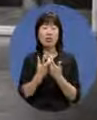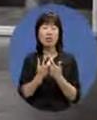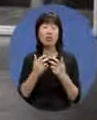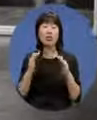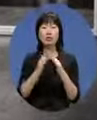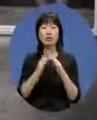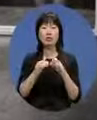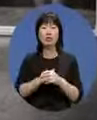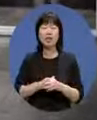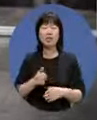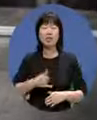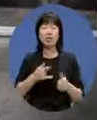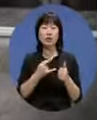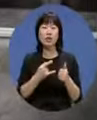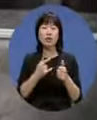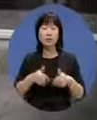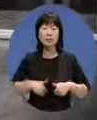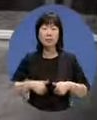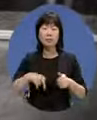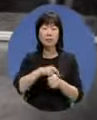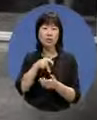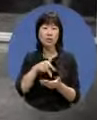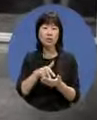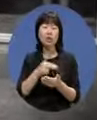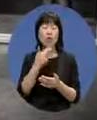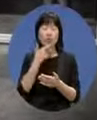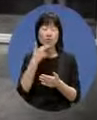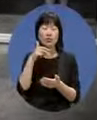진집 아들에게 필요한들이